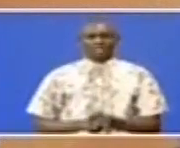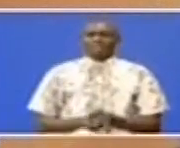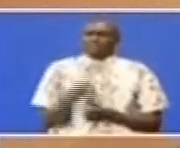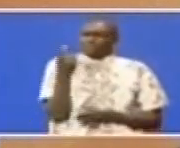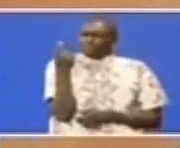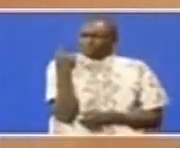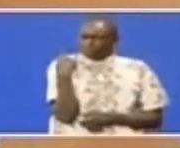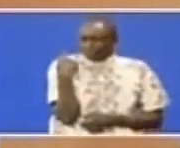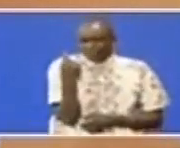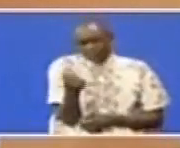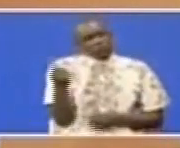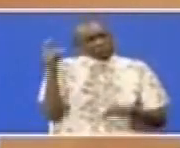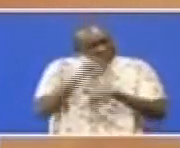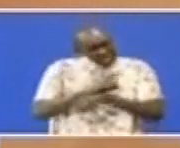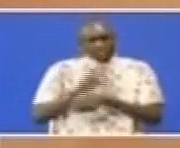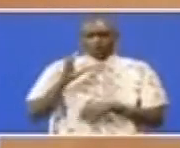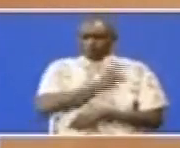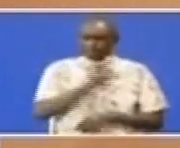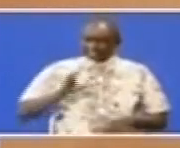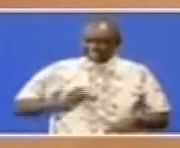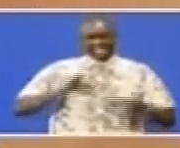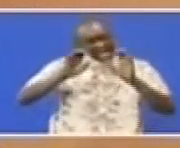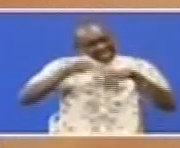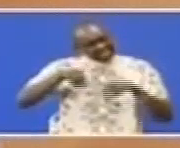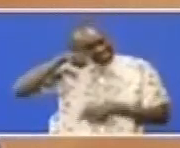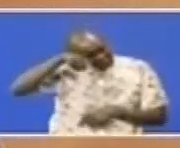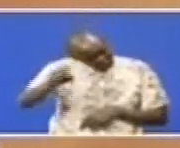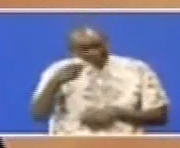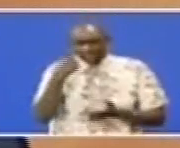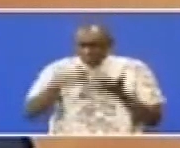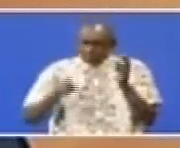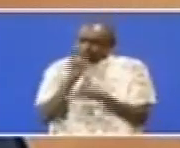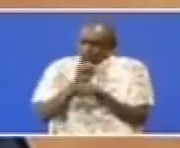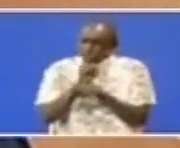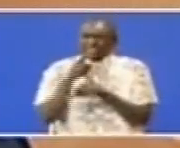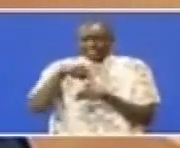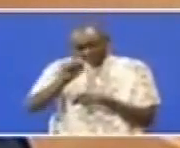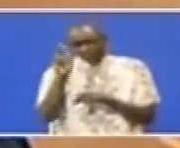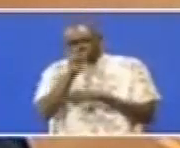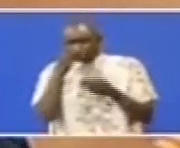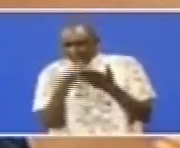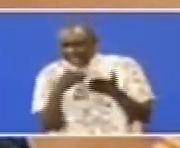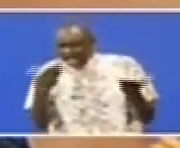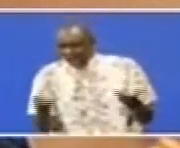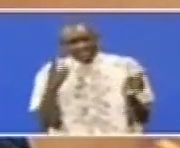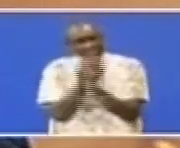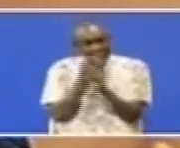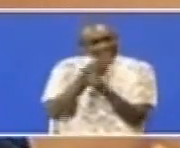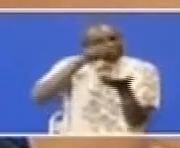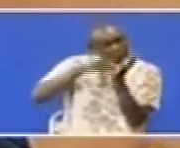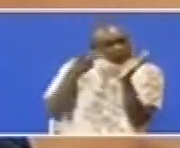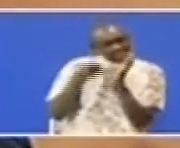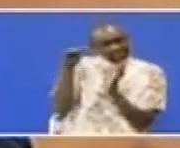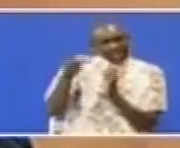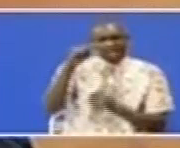Siku chache baada ya kamati ya bunge inayosimamia kilimo kuhoji kuhusiana na kiasi cha fedha ambazo zinatumika katika miradi ya mamradi